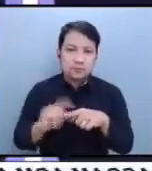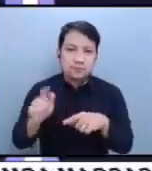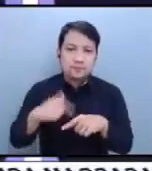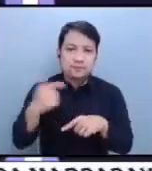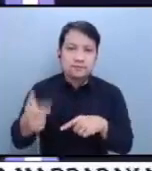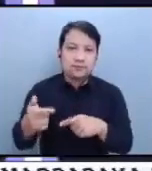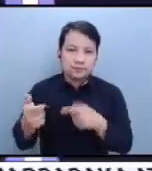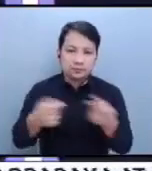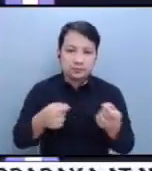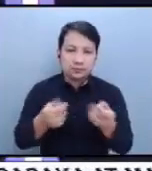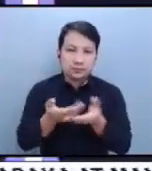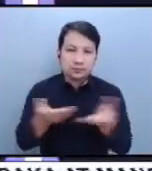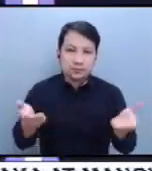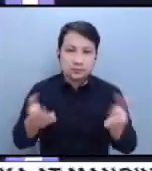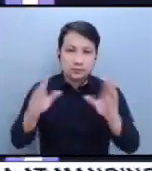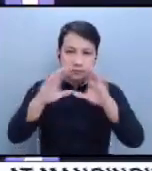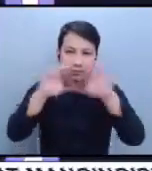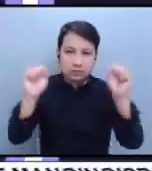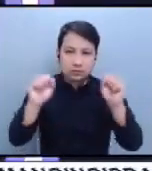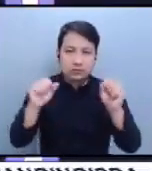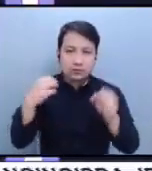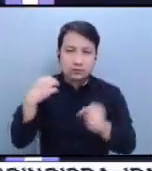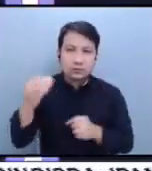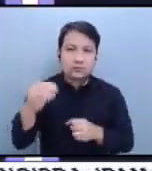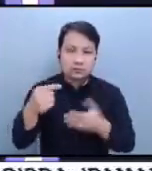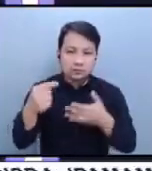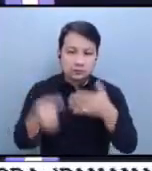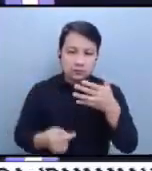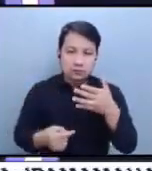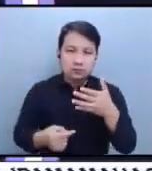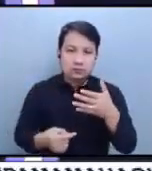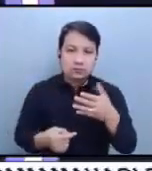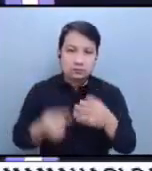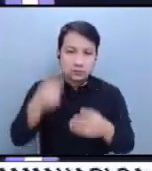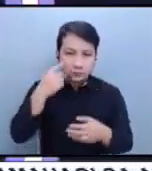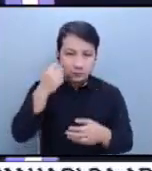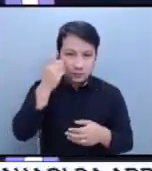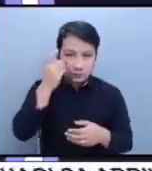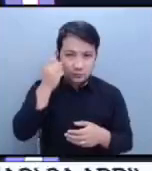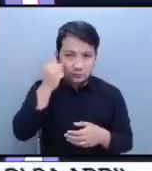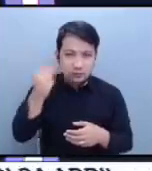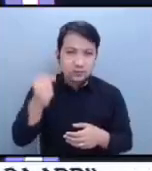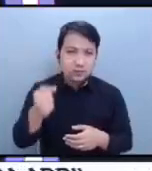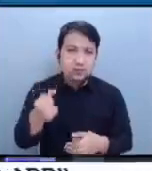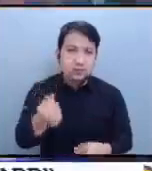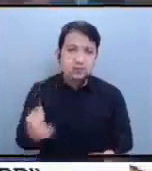pang presidential candidates, alamin sa detalye ni Patrick De Jesus. Rise and shine, Patrick.